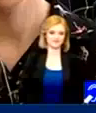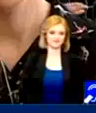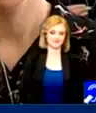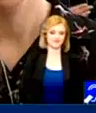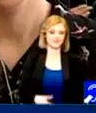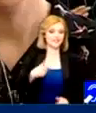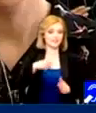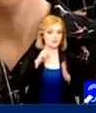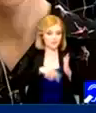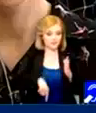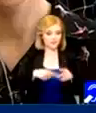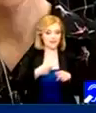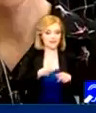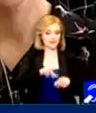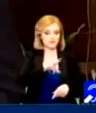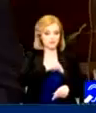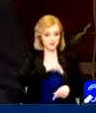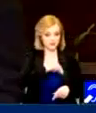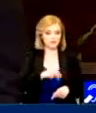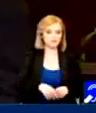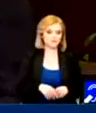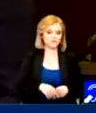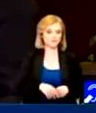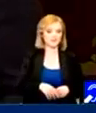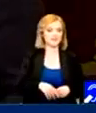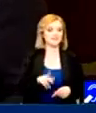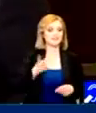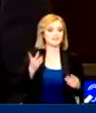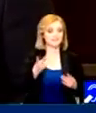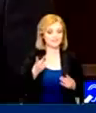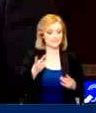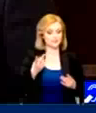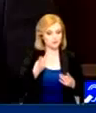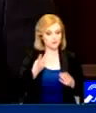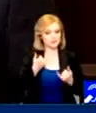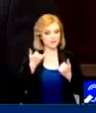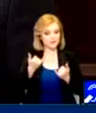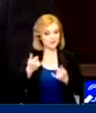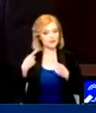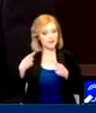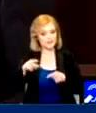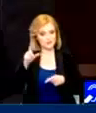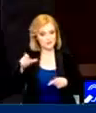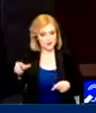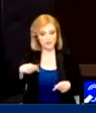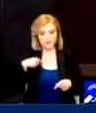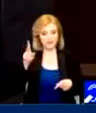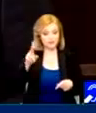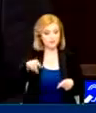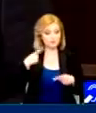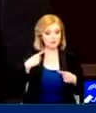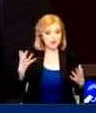Sunt convins că acest premiu este meritat de colegii dumneavoastră din România, care de fiecare dată au susținut bibliotecile